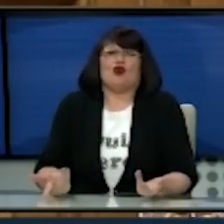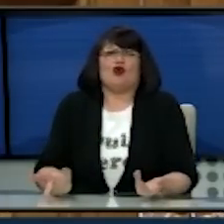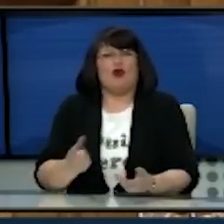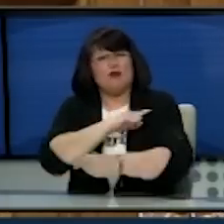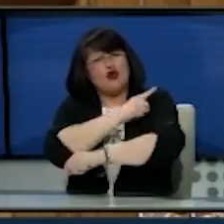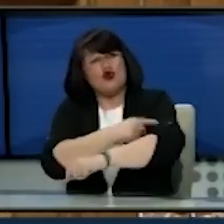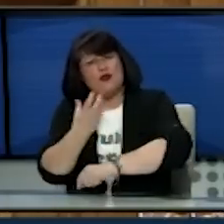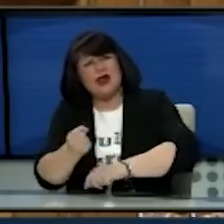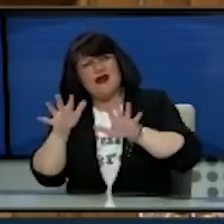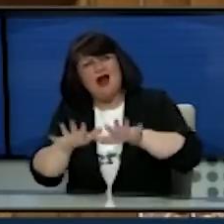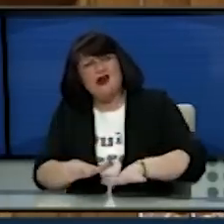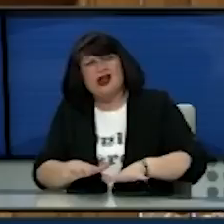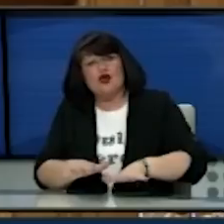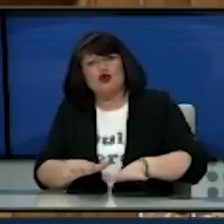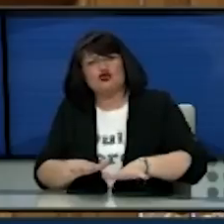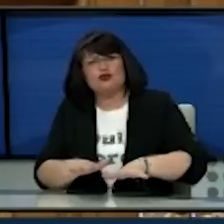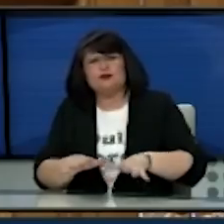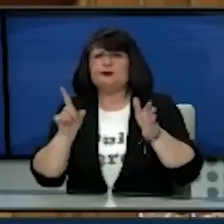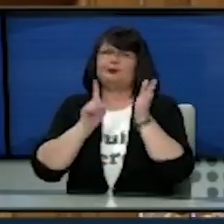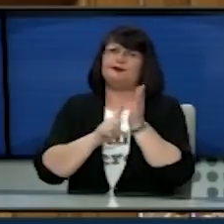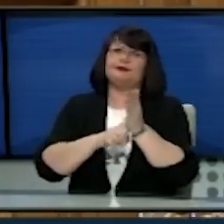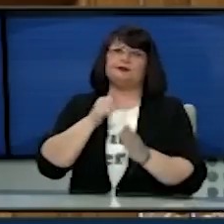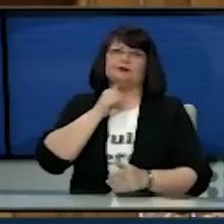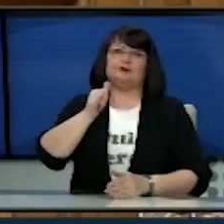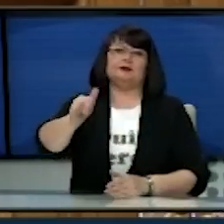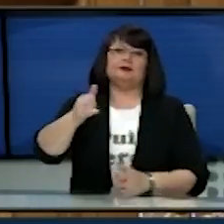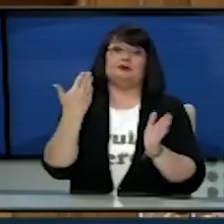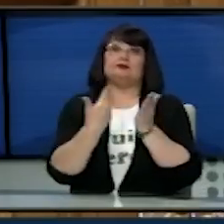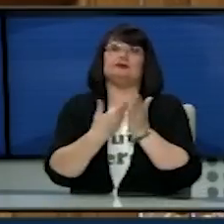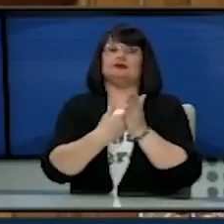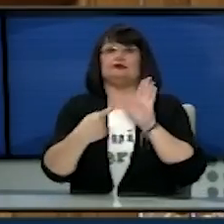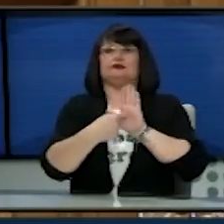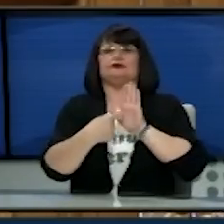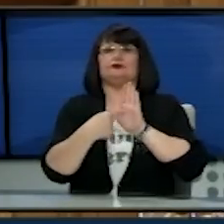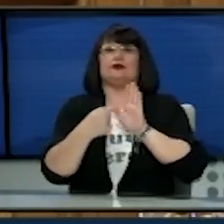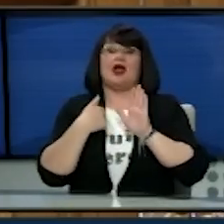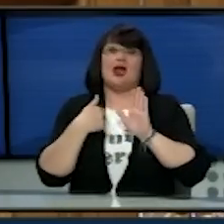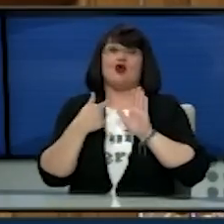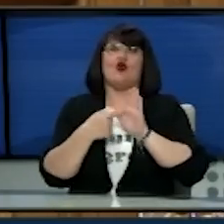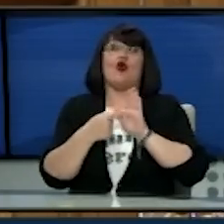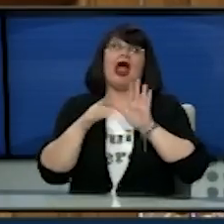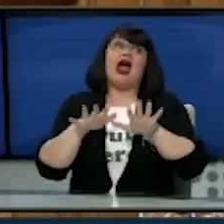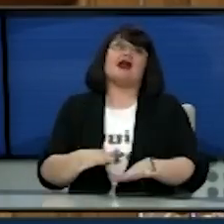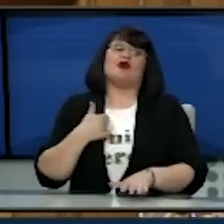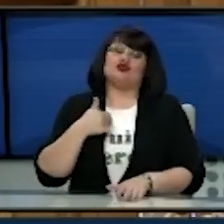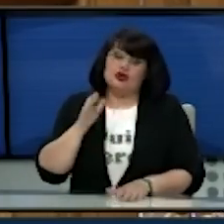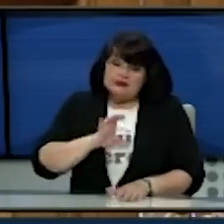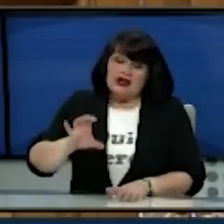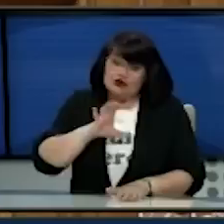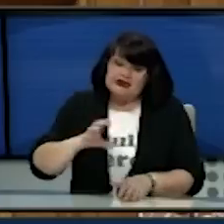θεωρείται προνόμιο ο άνεργος να πρέπει διαρκώς να αποδεικνύει ότι είναι άνεργος και πως αναζητά